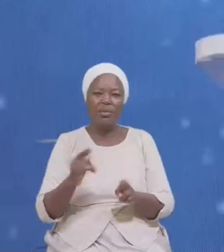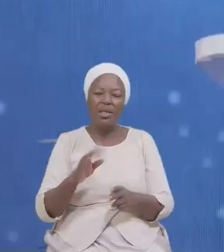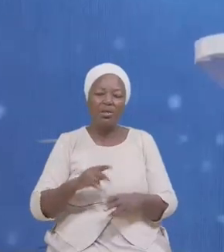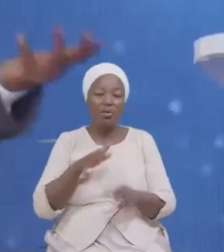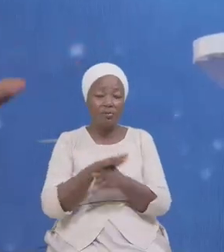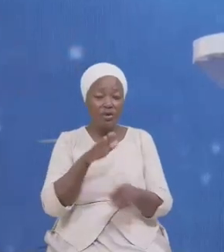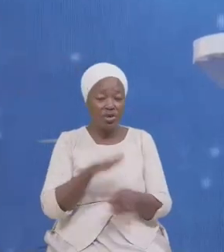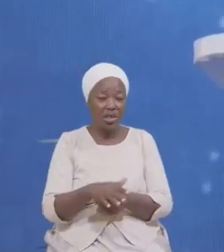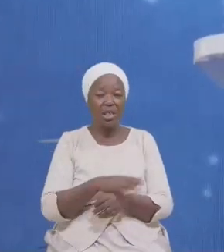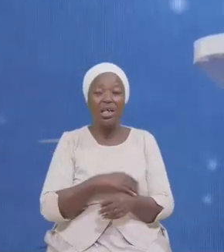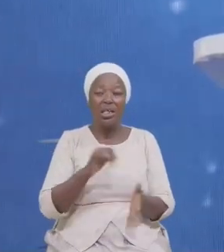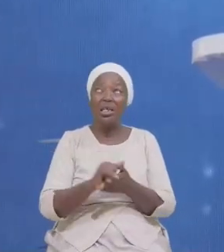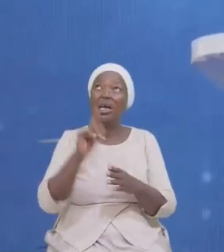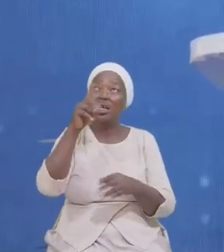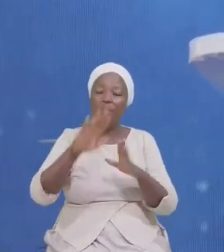suffisance.